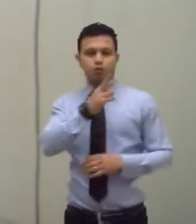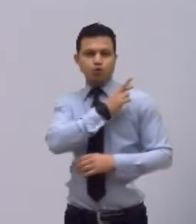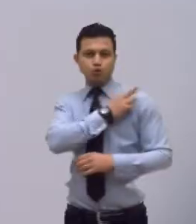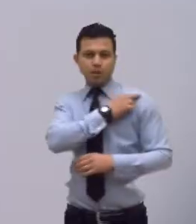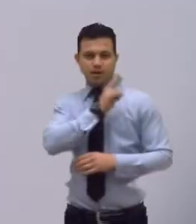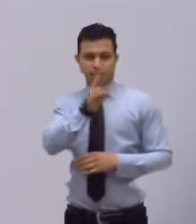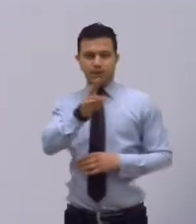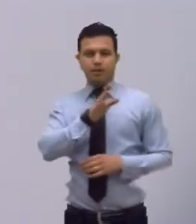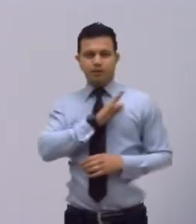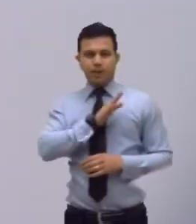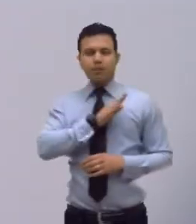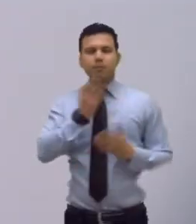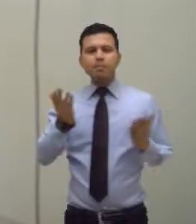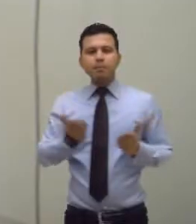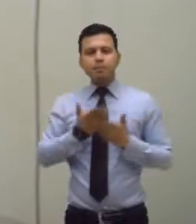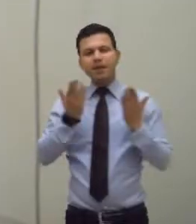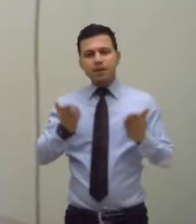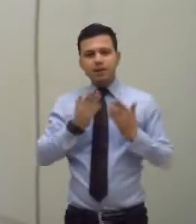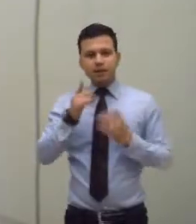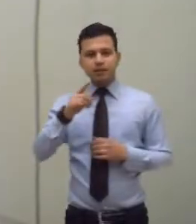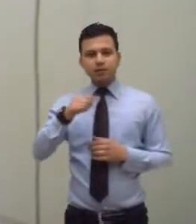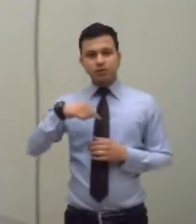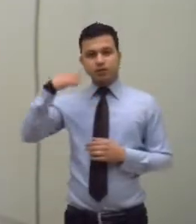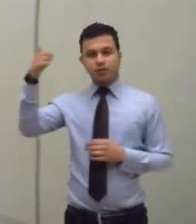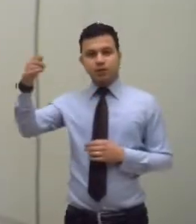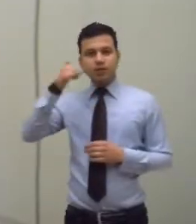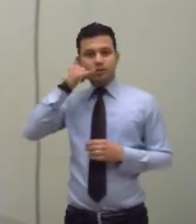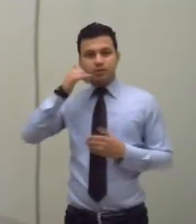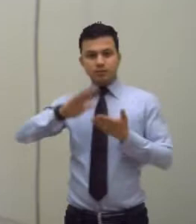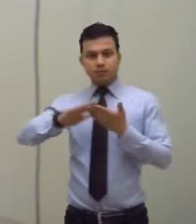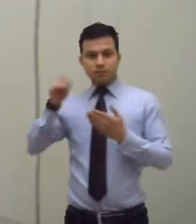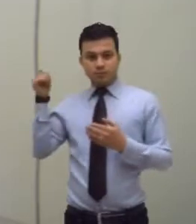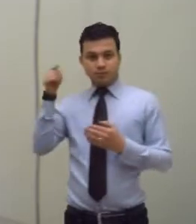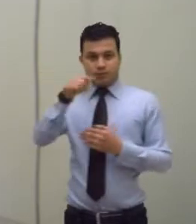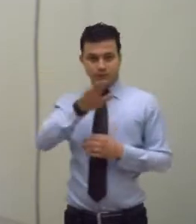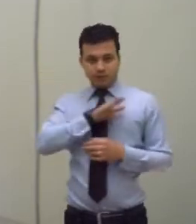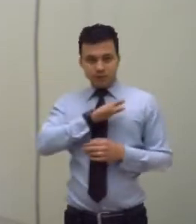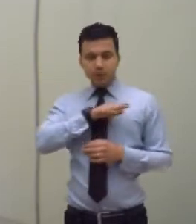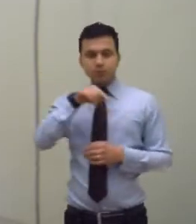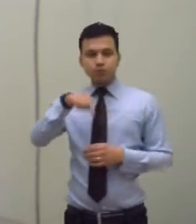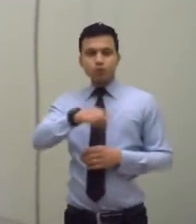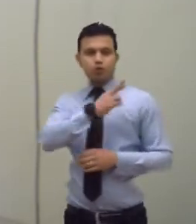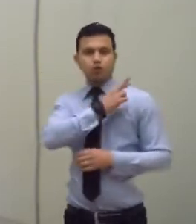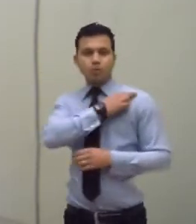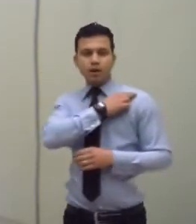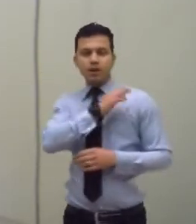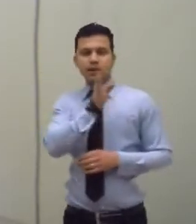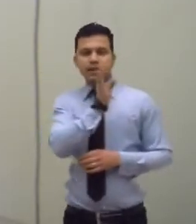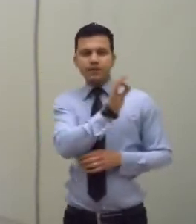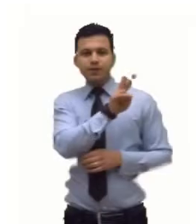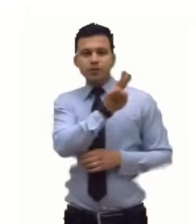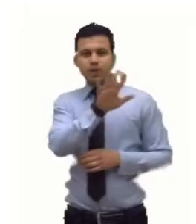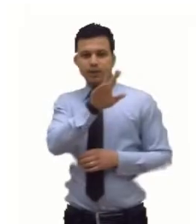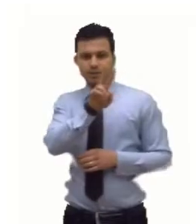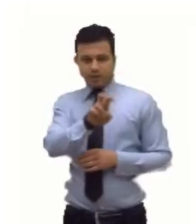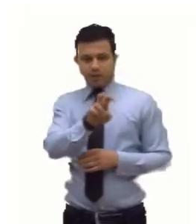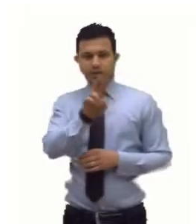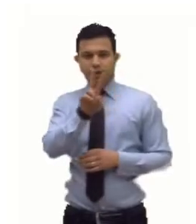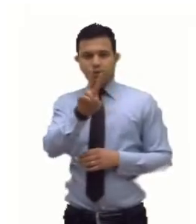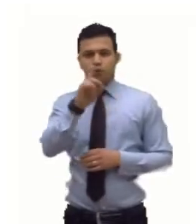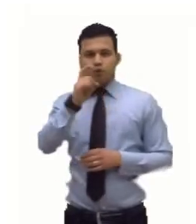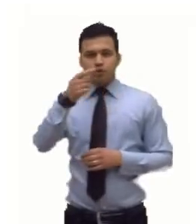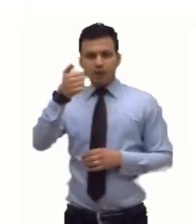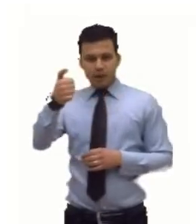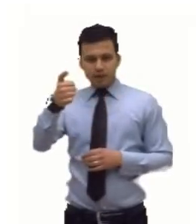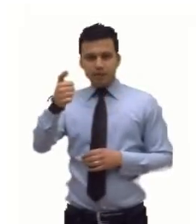numarası aynı zamanda direkt hattınızdır. Dışarıdan doğrudan iletişim için odanızın dahili numarasının başına